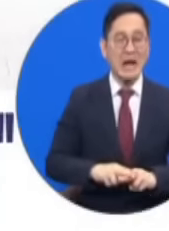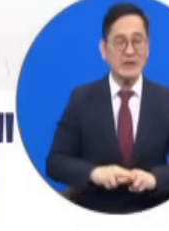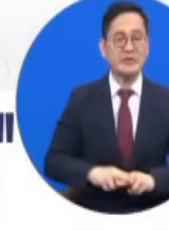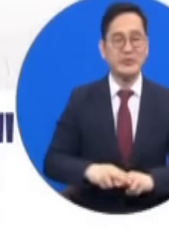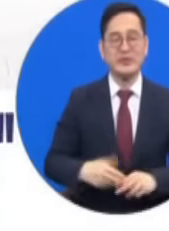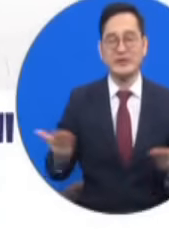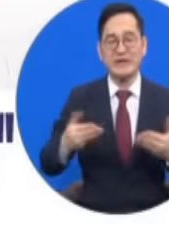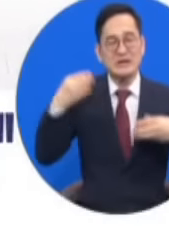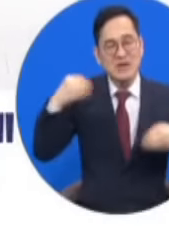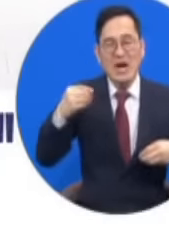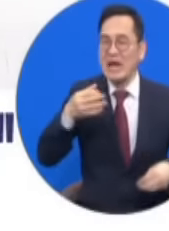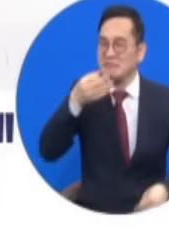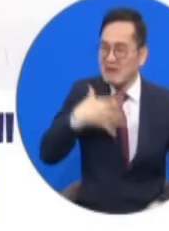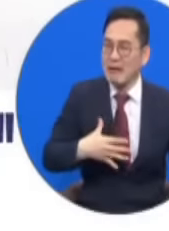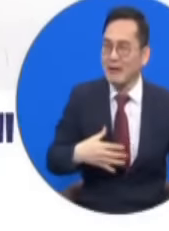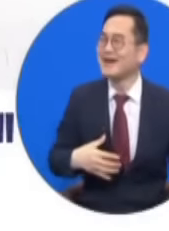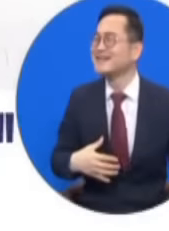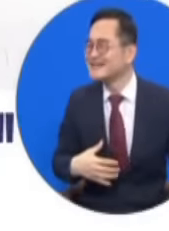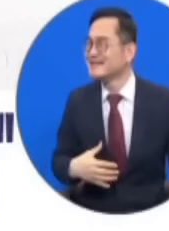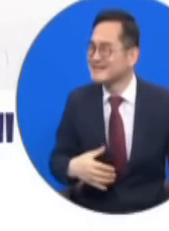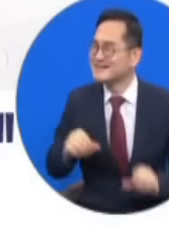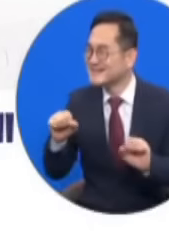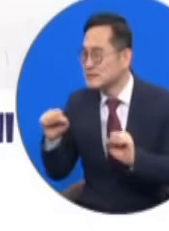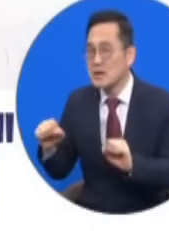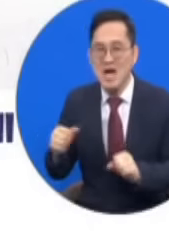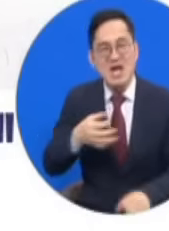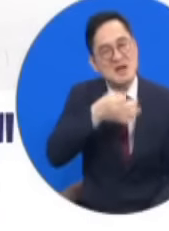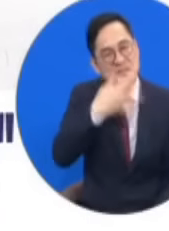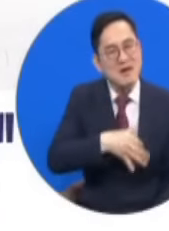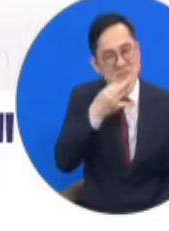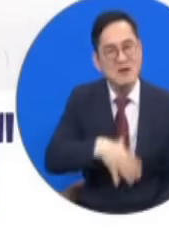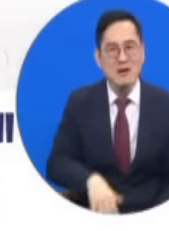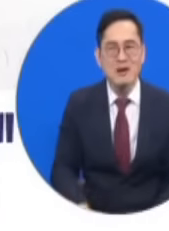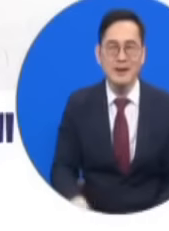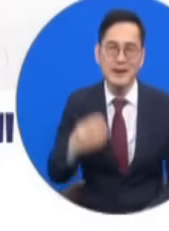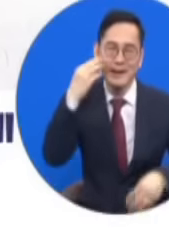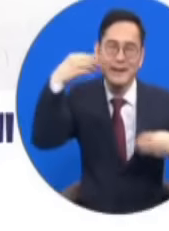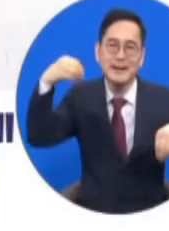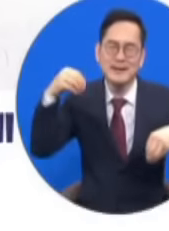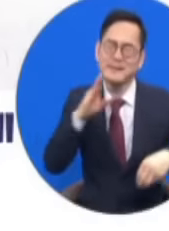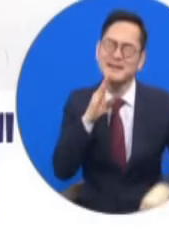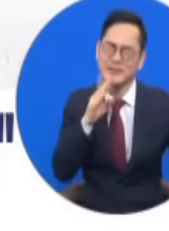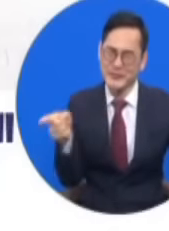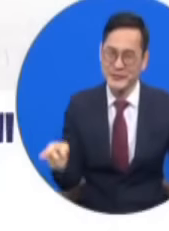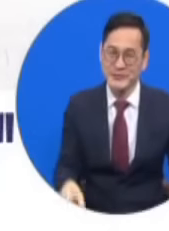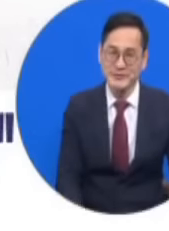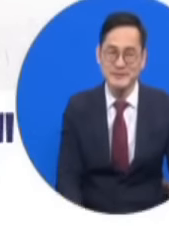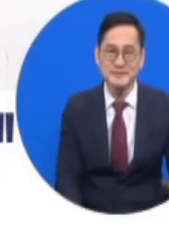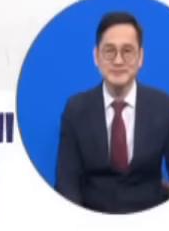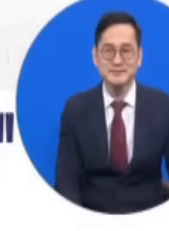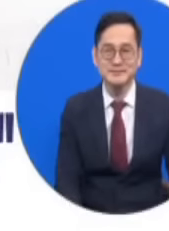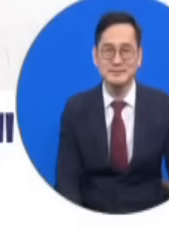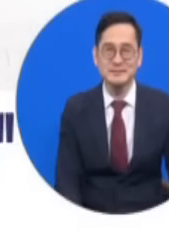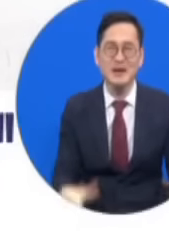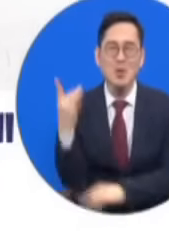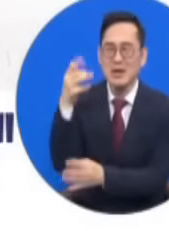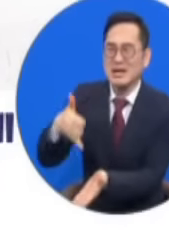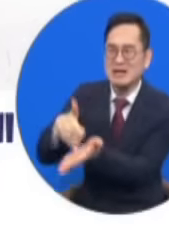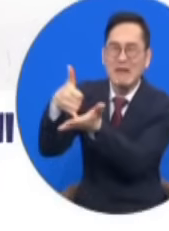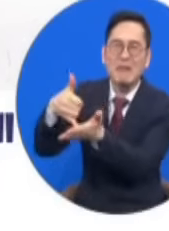소리거든요. 제가 볼 때는 저게 이재명의 본성이고 인성이고 본인의 근본적인